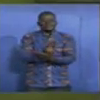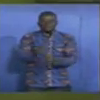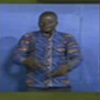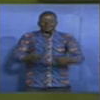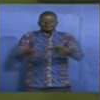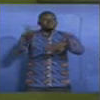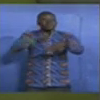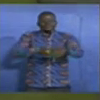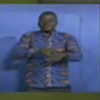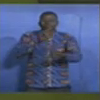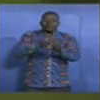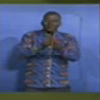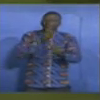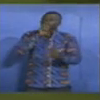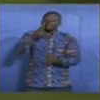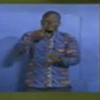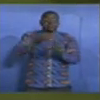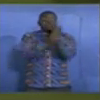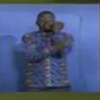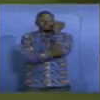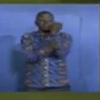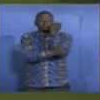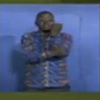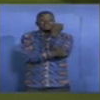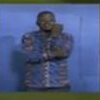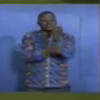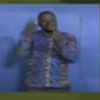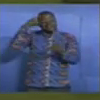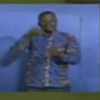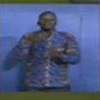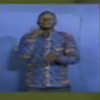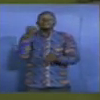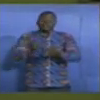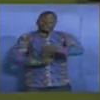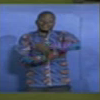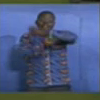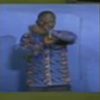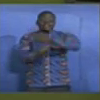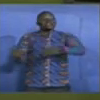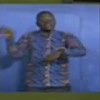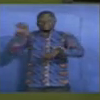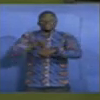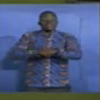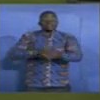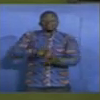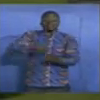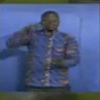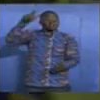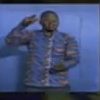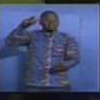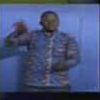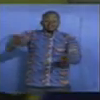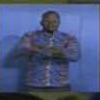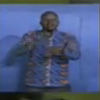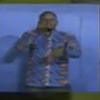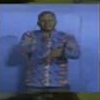pour le pays, notamment les insécurités qui se propagent et en même temps